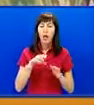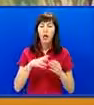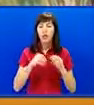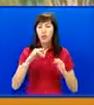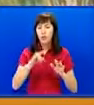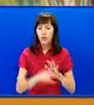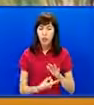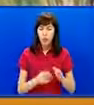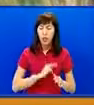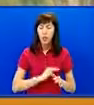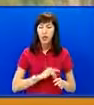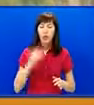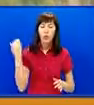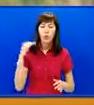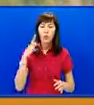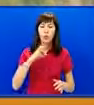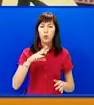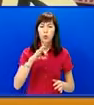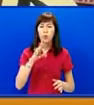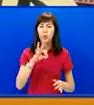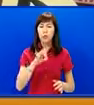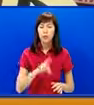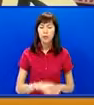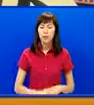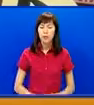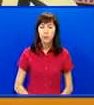на древних городищах Туркестана и Отрара.